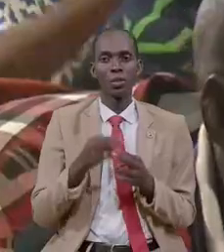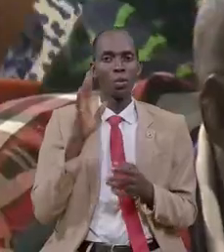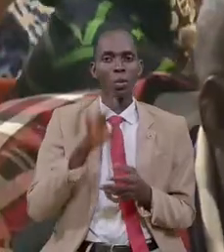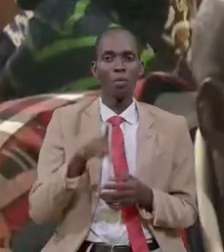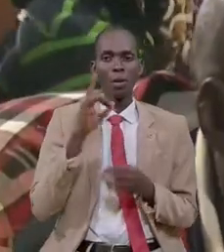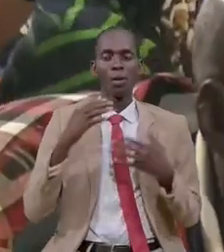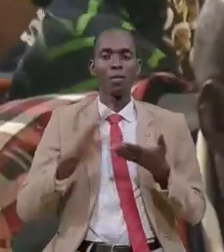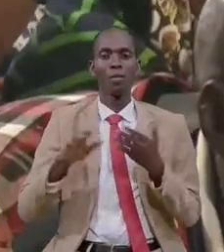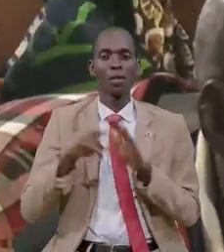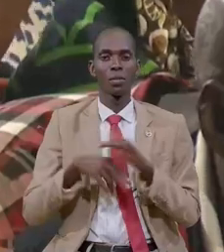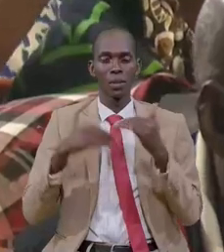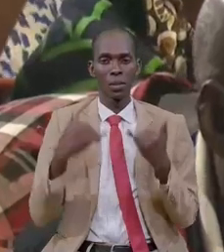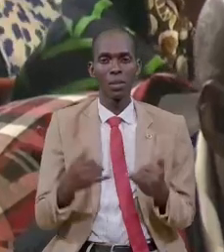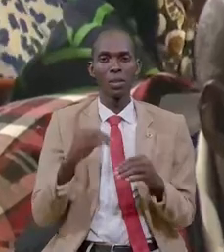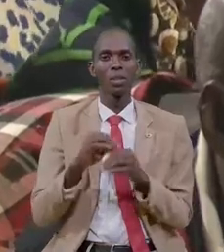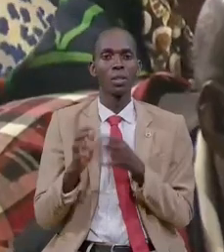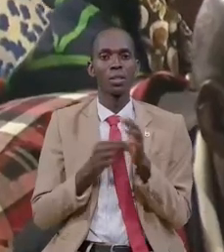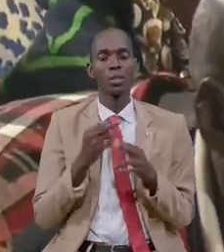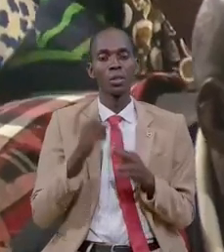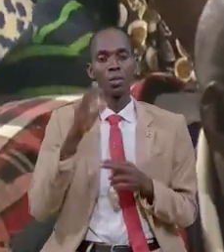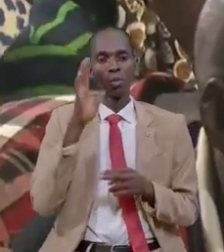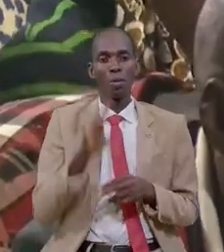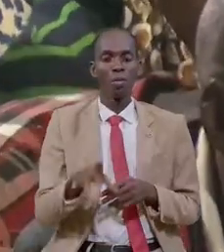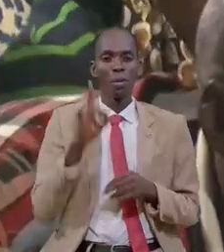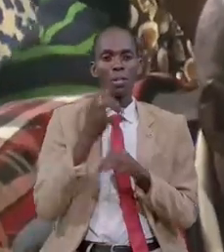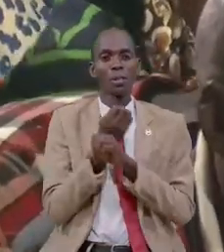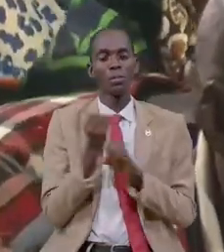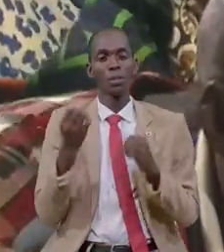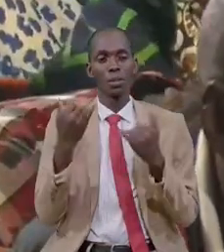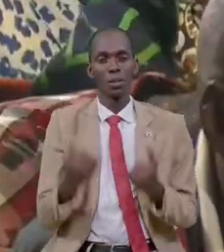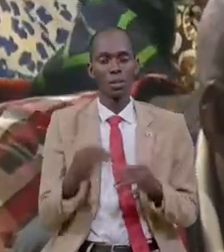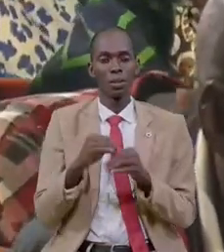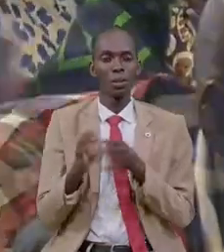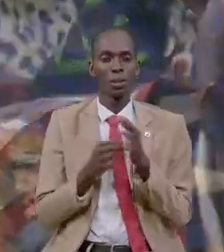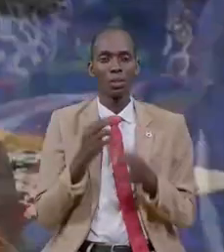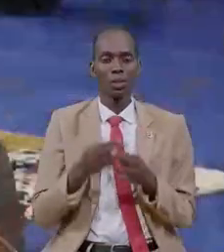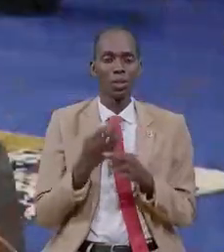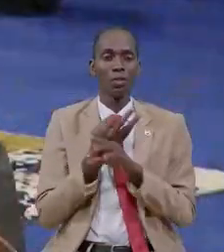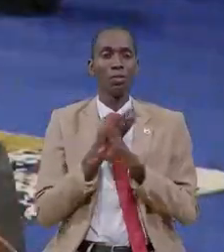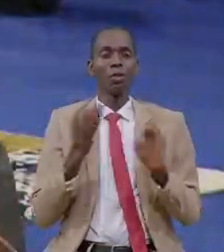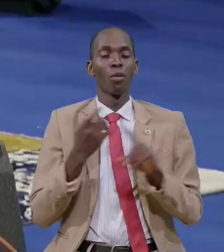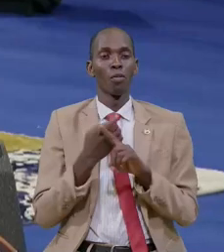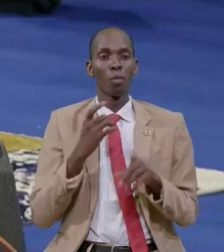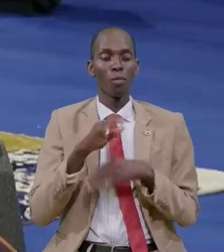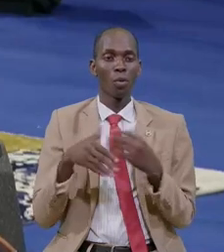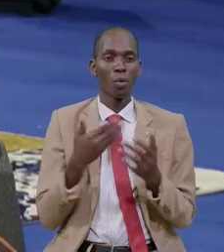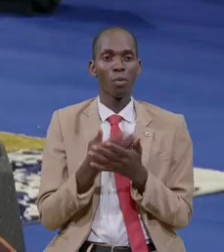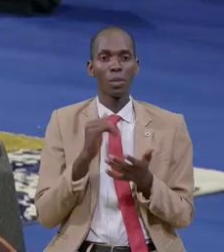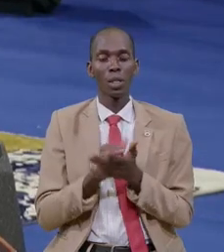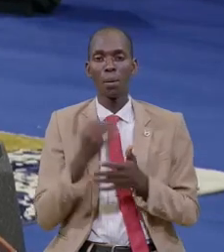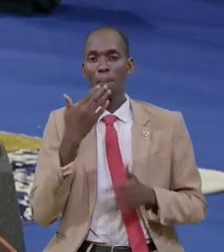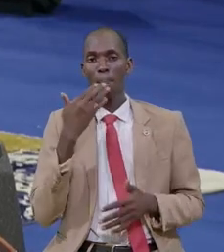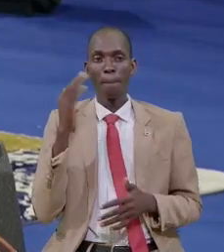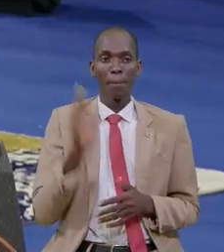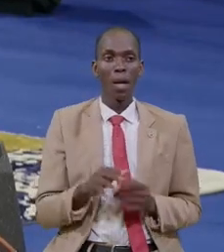pardon maintenant. Le salut maintenant, la liberté de ces mauvais